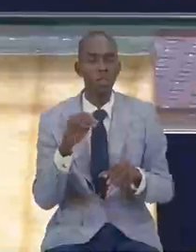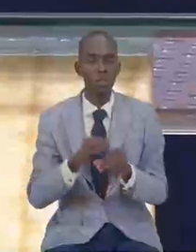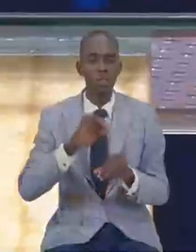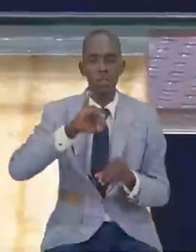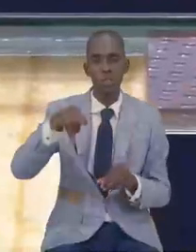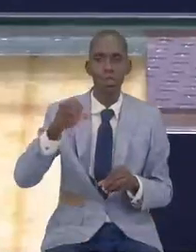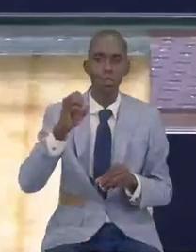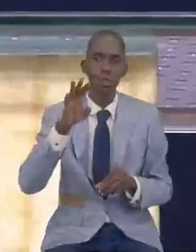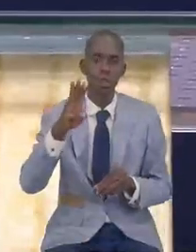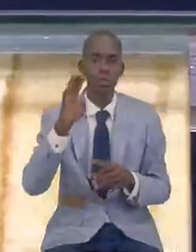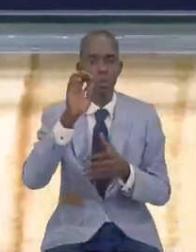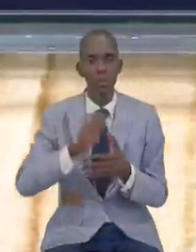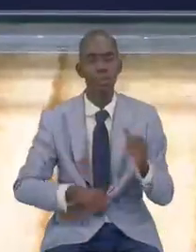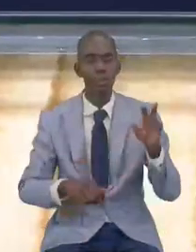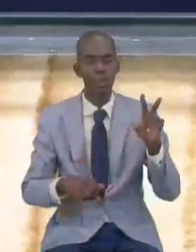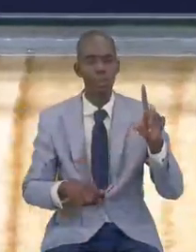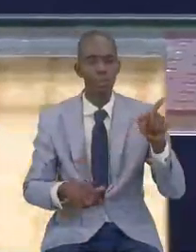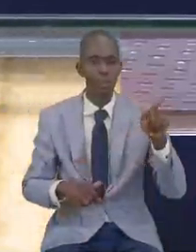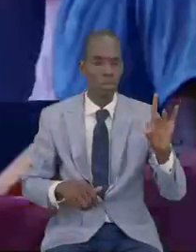Job 28.